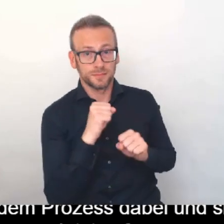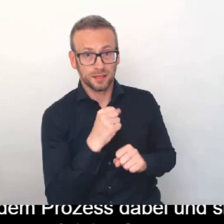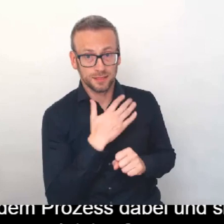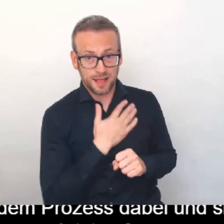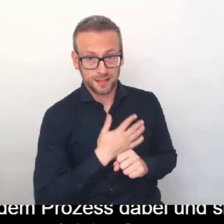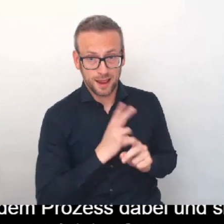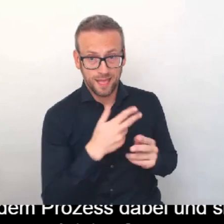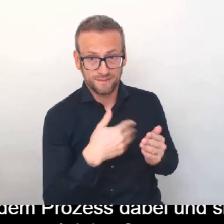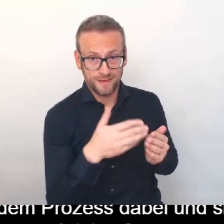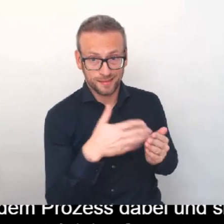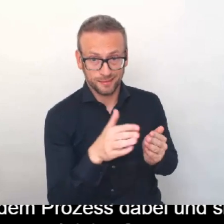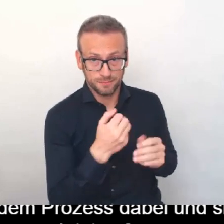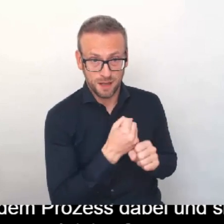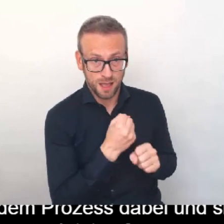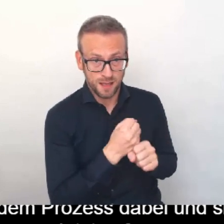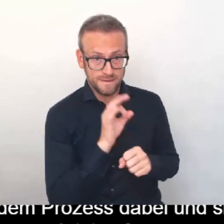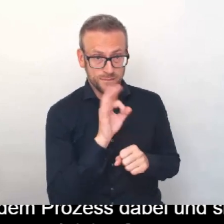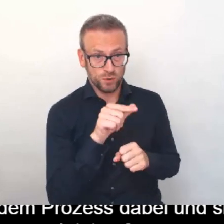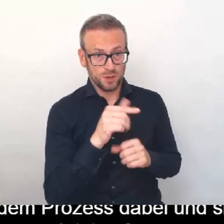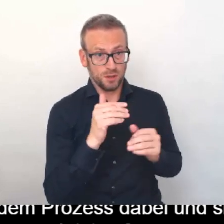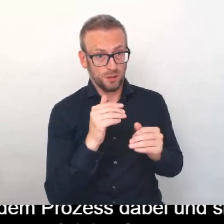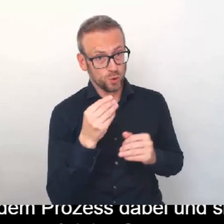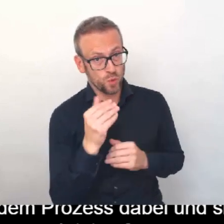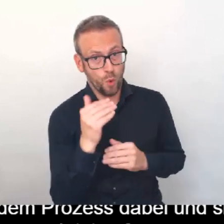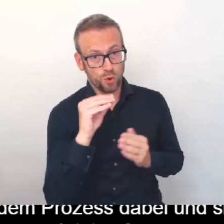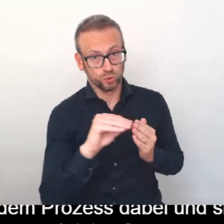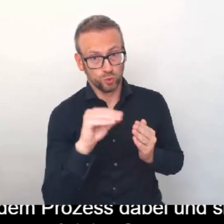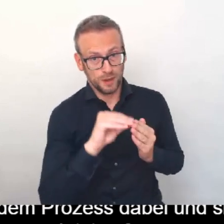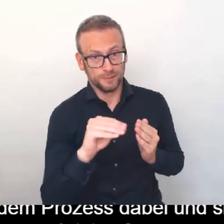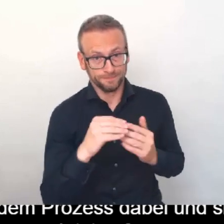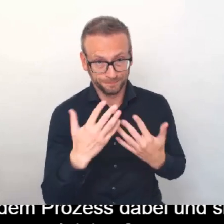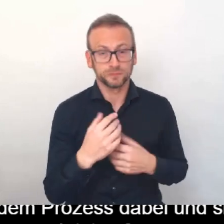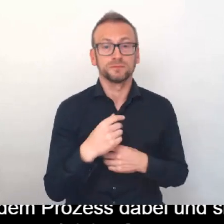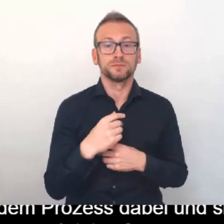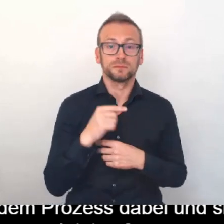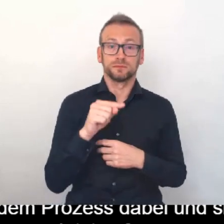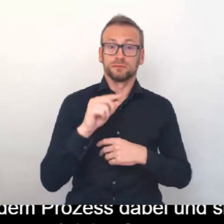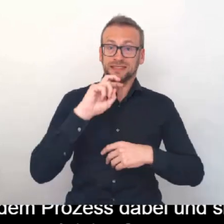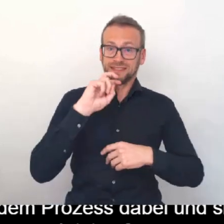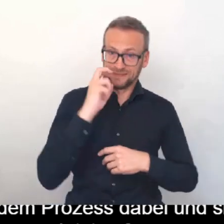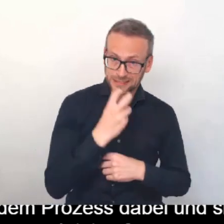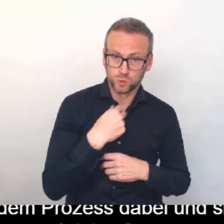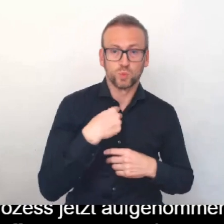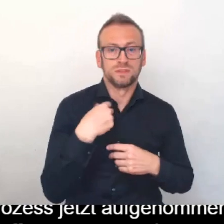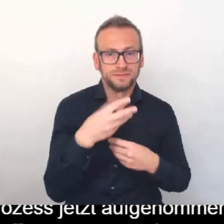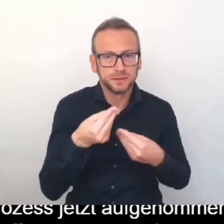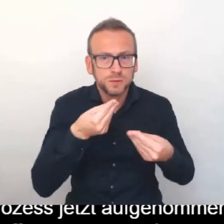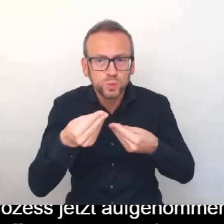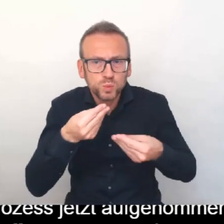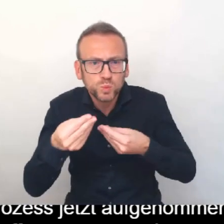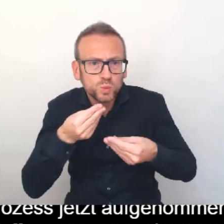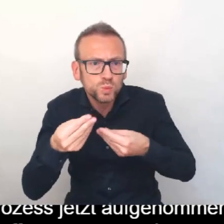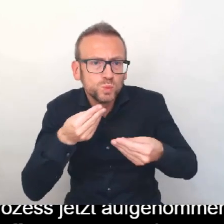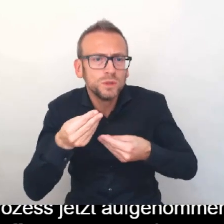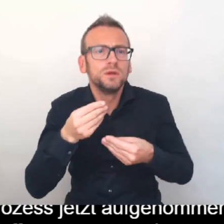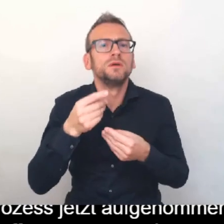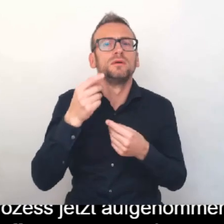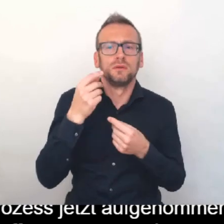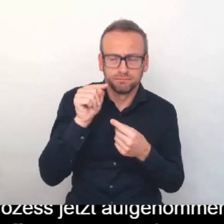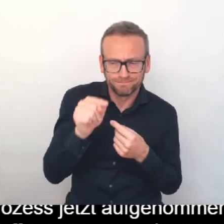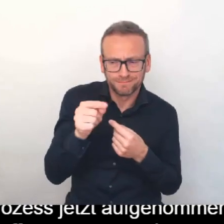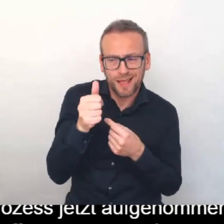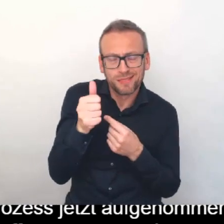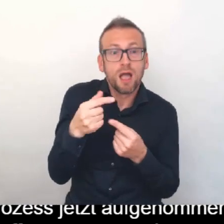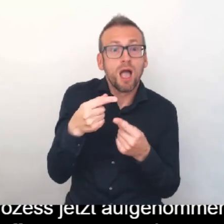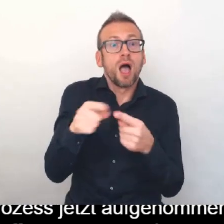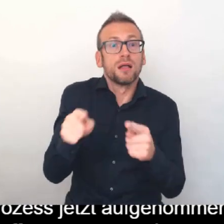einsteigen können. Und das große Potenzial, was in Kunsthochschulen gerade in diesen Zeiten liegt, auch voll ausschöpfen. Und